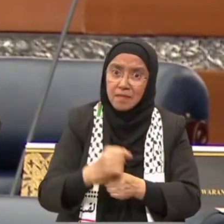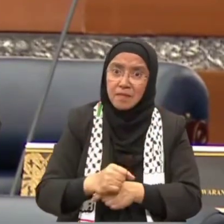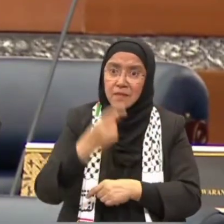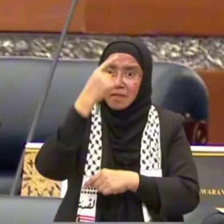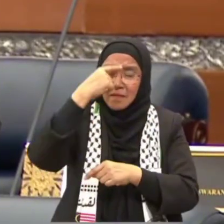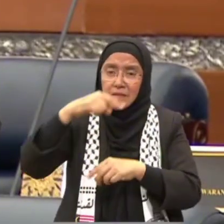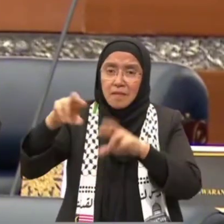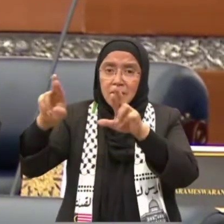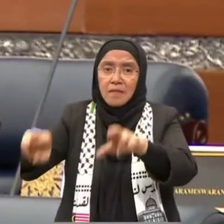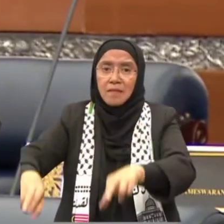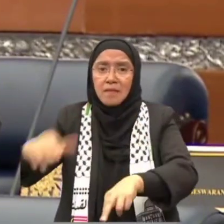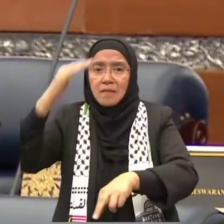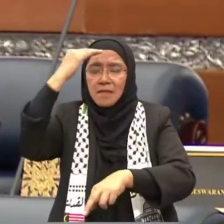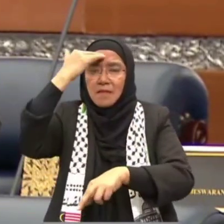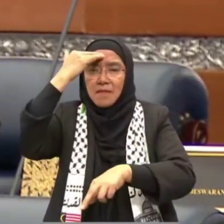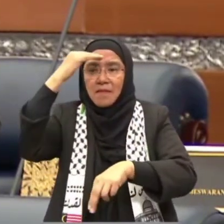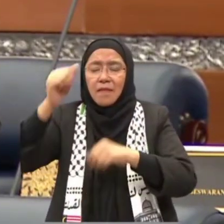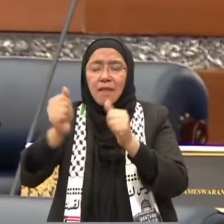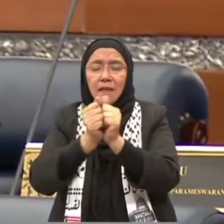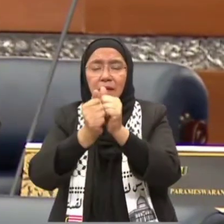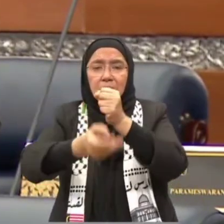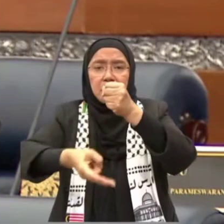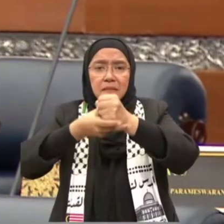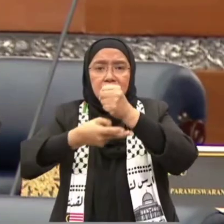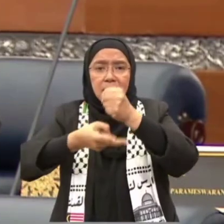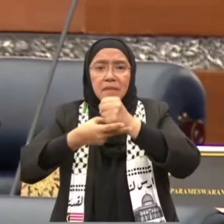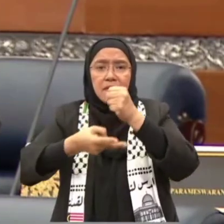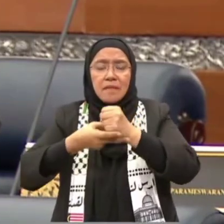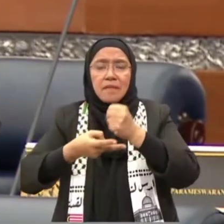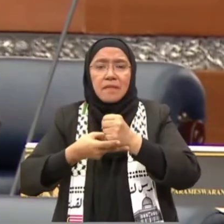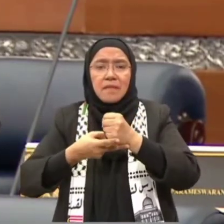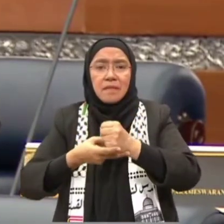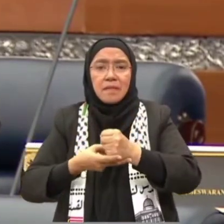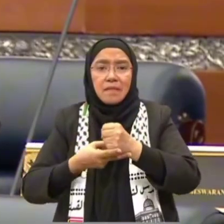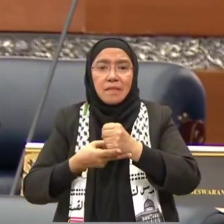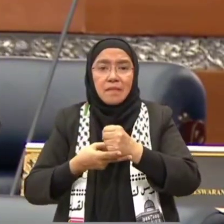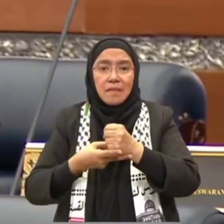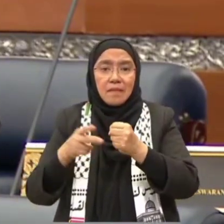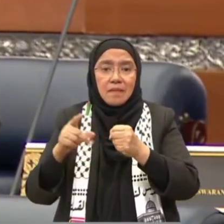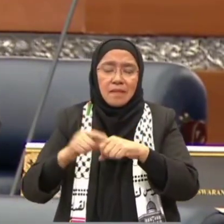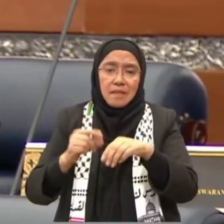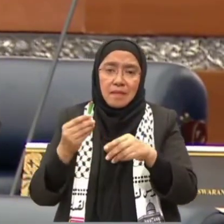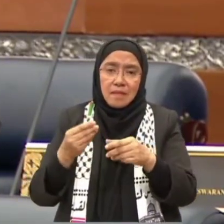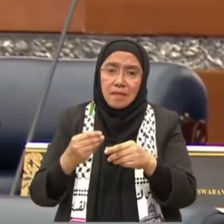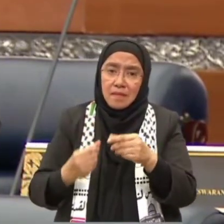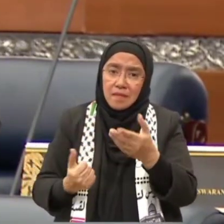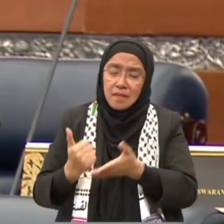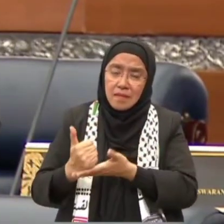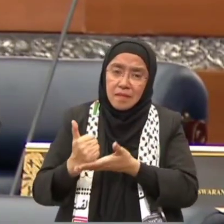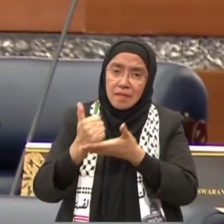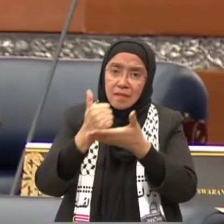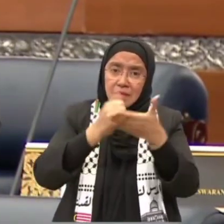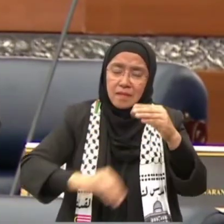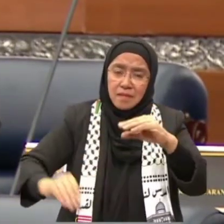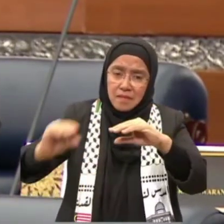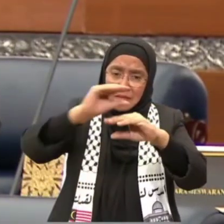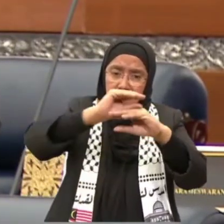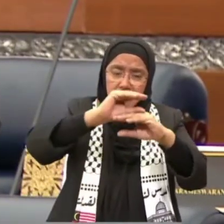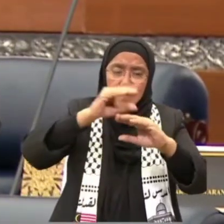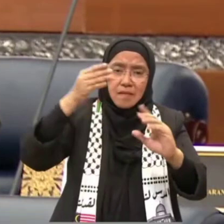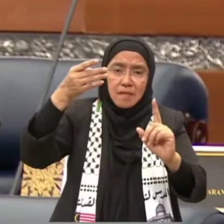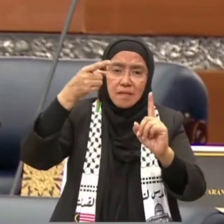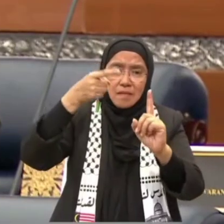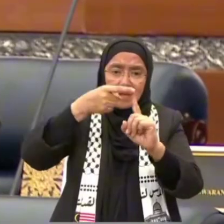dengan pelaksanaan subsidi bersasar ini, wang itu bagaimana kita agih semula kepada mereka supaya kita